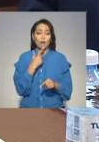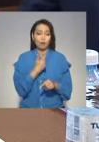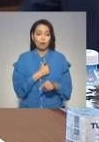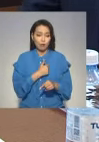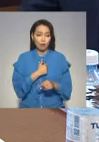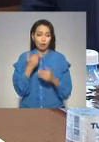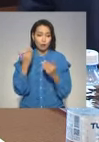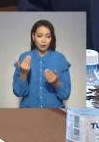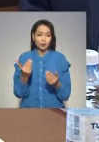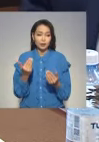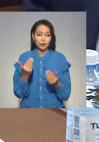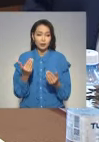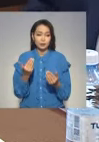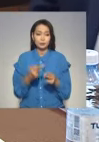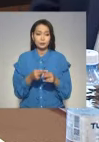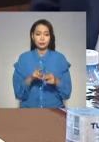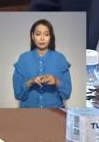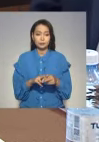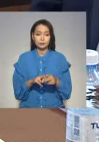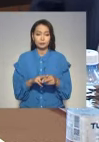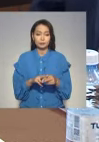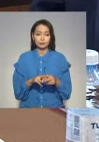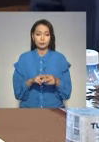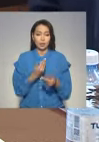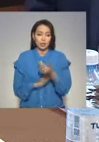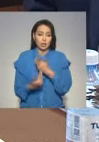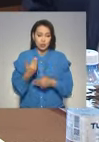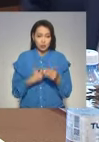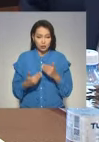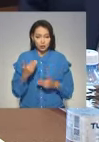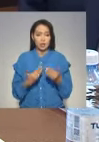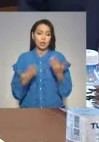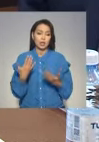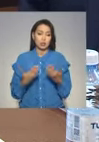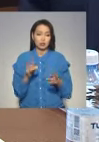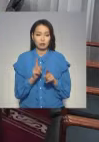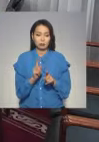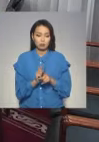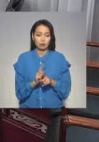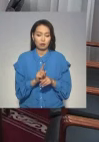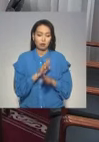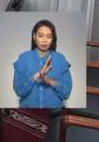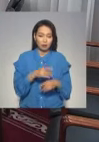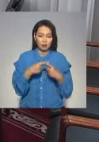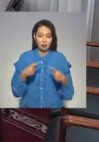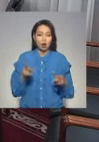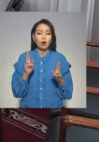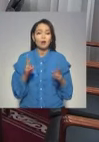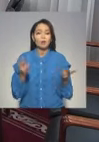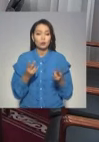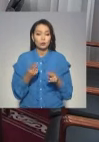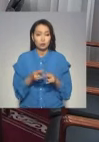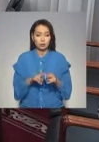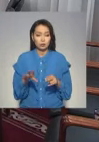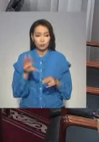жіберіп, одан кейін құдай сақтасын жаңағыдай мүгедек болып, я болмаса табытпен қарсы алатса ол кімге жақсы? Егер де бір өңірден бір осындай жағдай